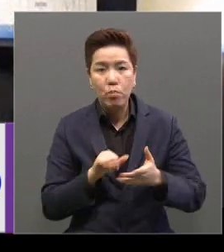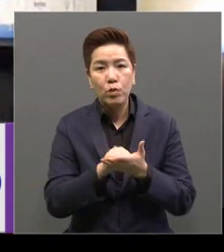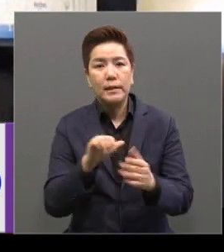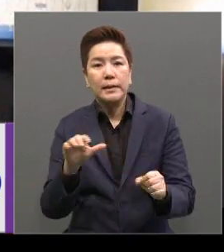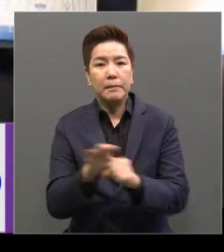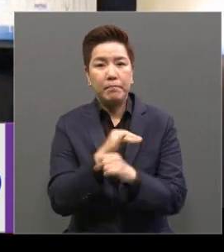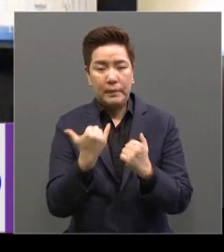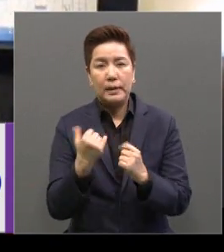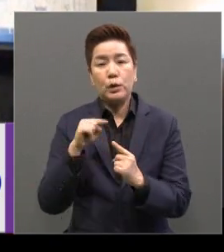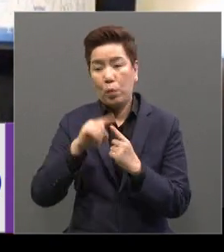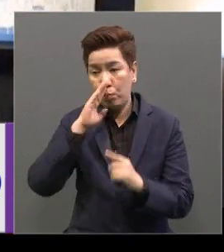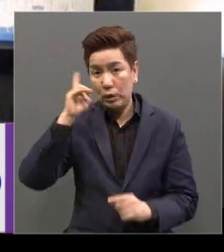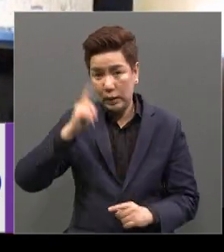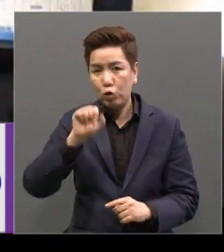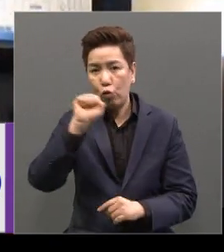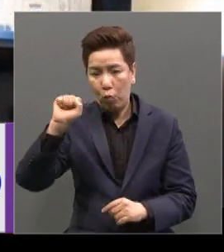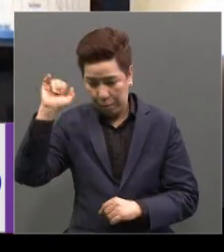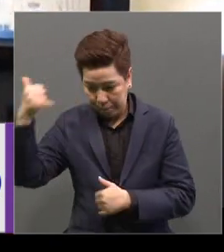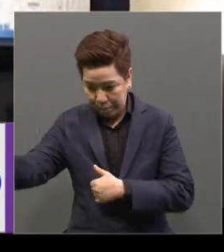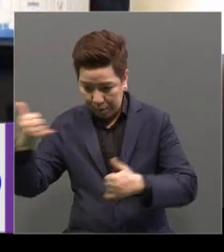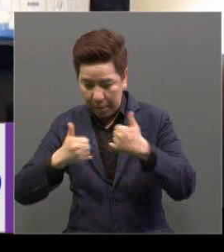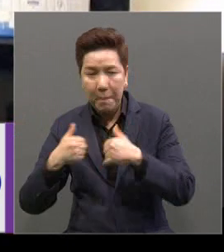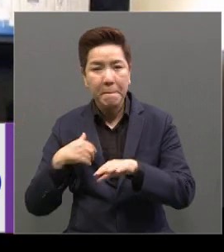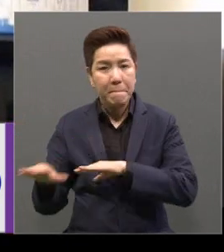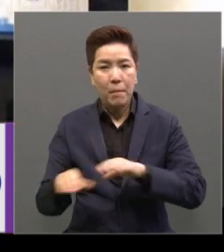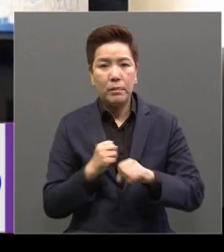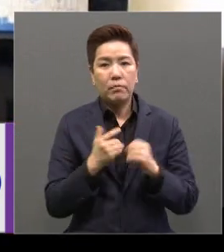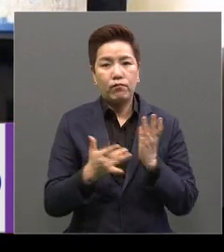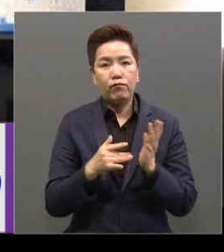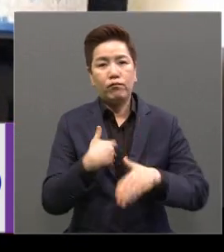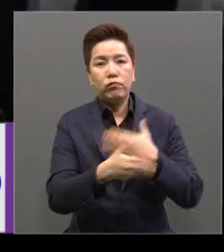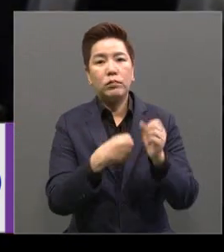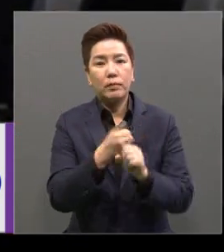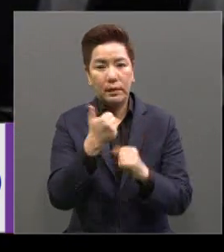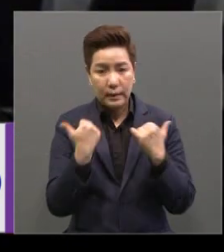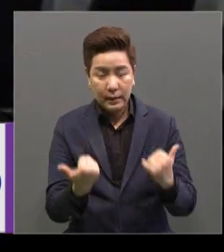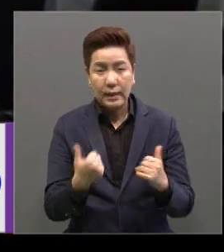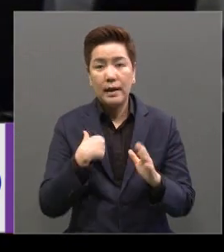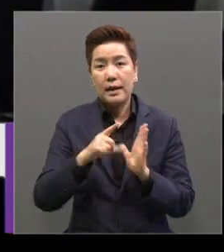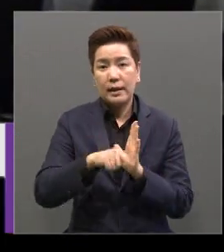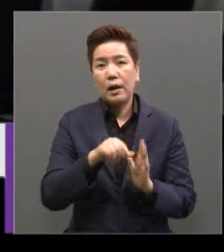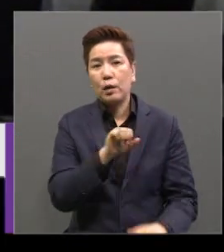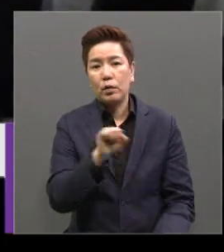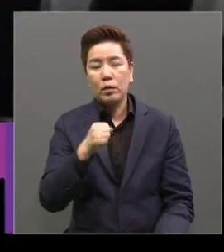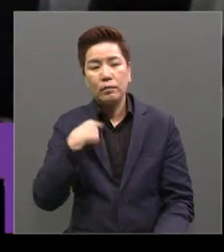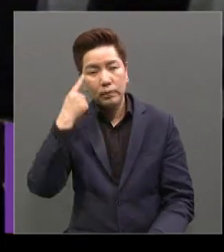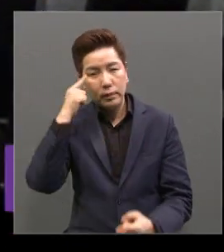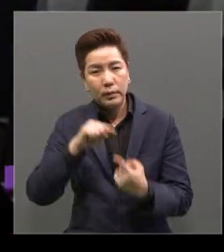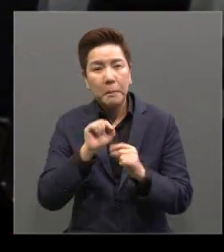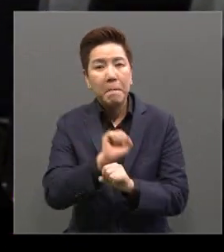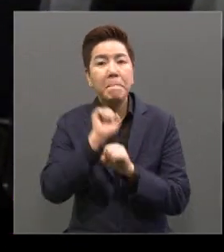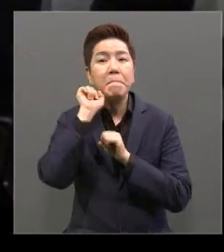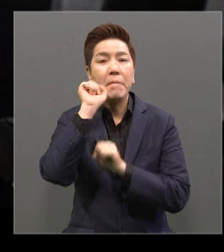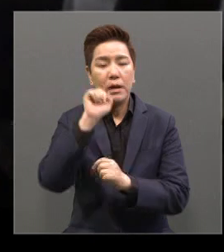อย่างเป็นทางการในวันรายงานตัวแล้วนะครับทั้งนี้ก่อนหน้านี้สำนักงานเลขาธิการราษฎรนะครับออกประกาศ